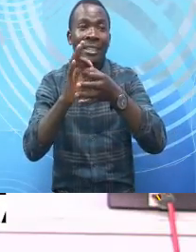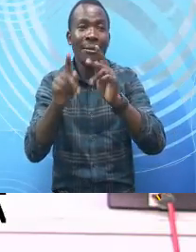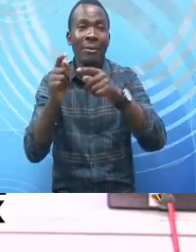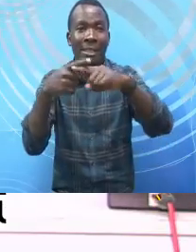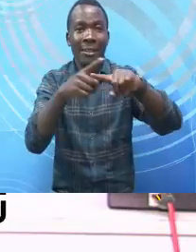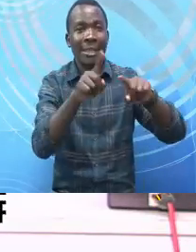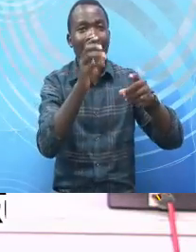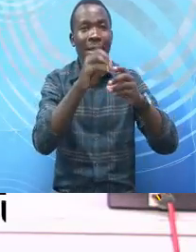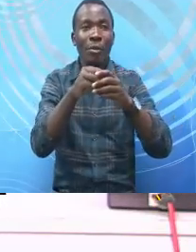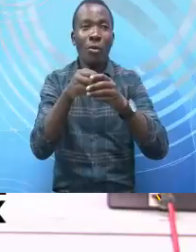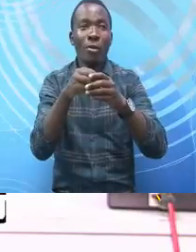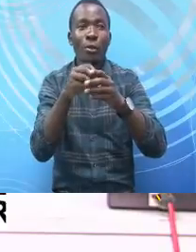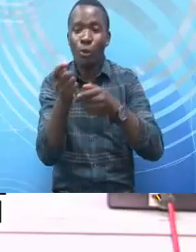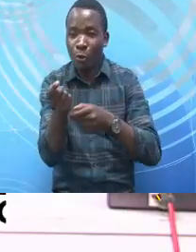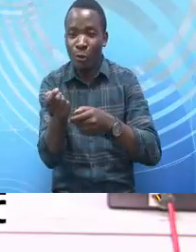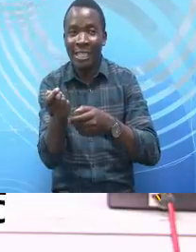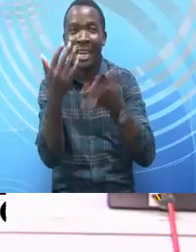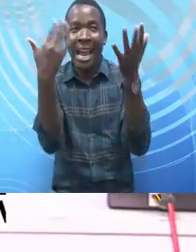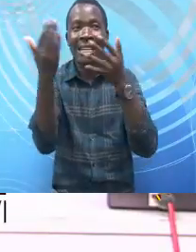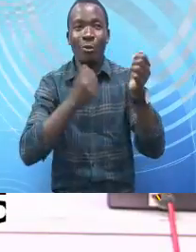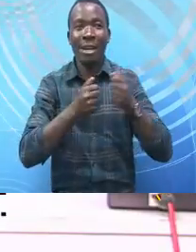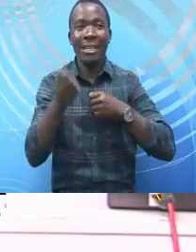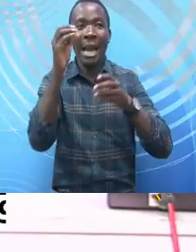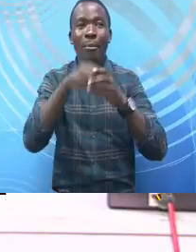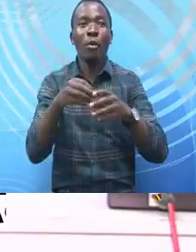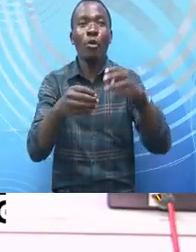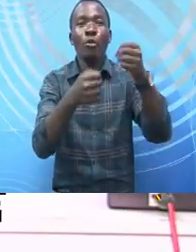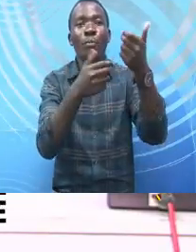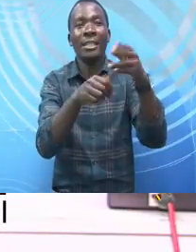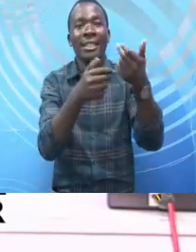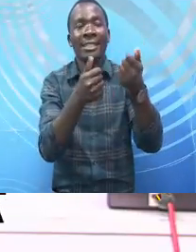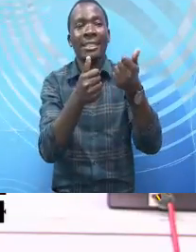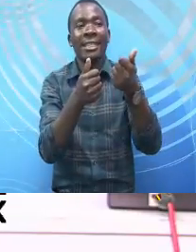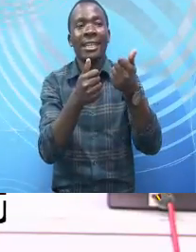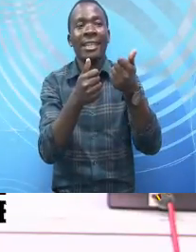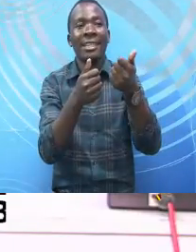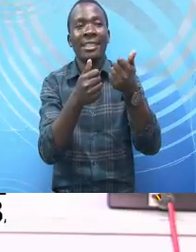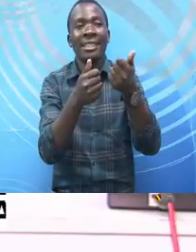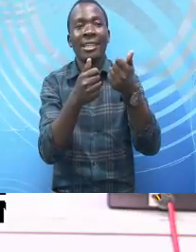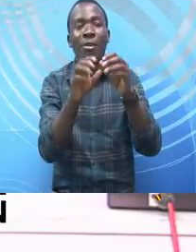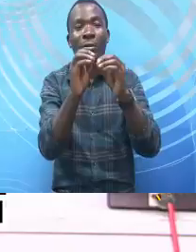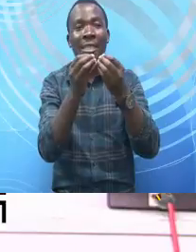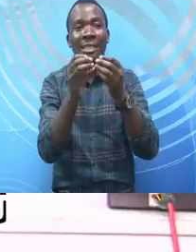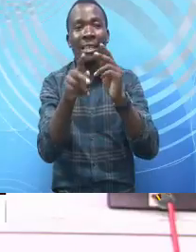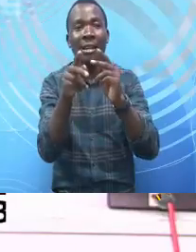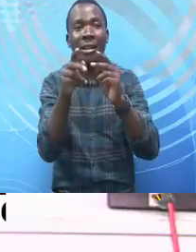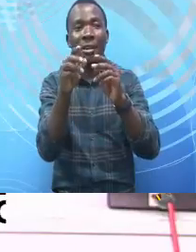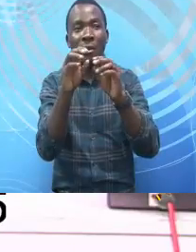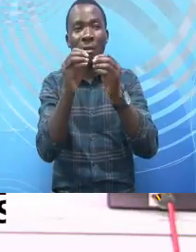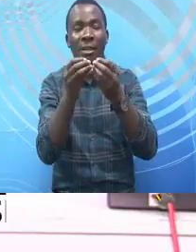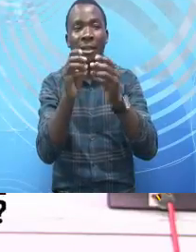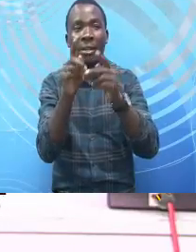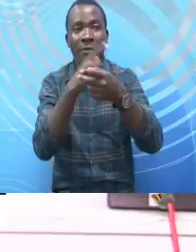batandukanye harimo Sous Inganda Rwanda hakabamo na UPHRS ni ihuriro ry'imiryango y'abafite ubumuga cyane cyane mu